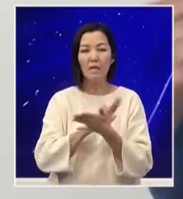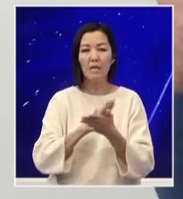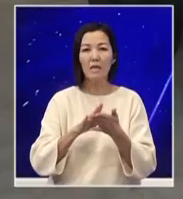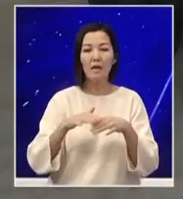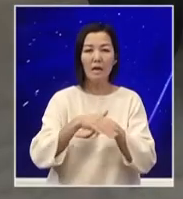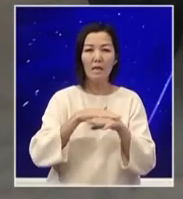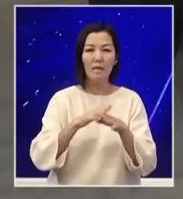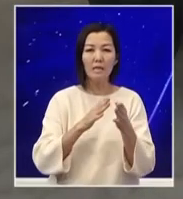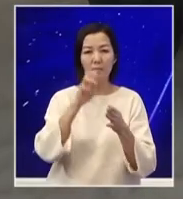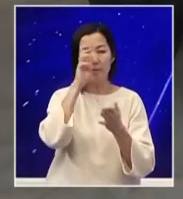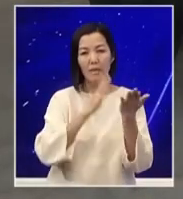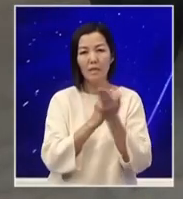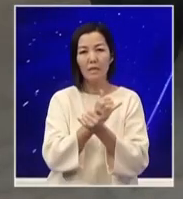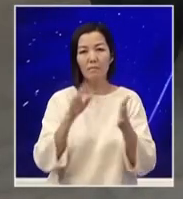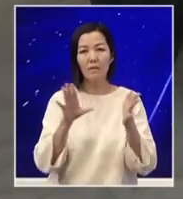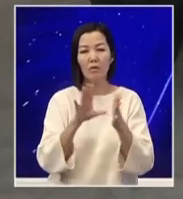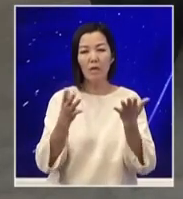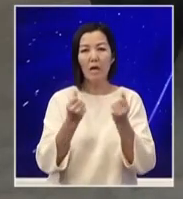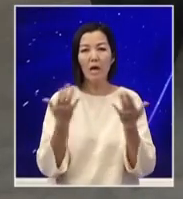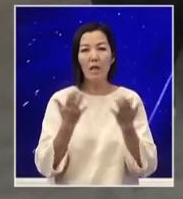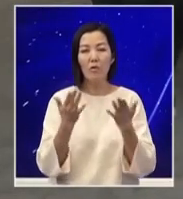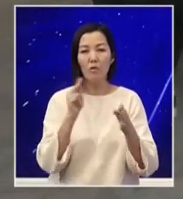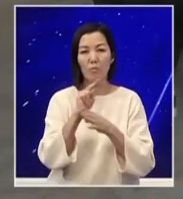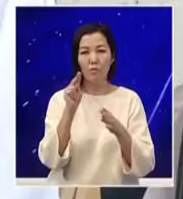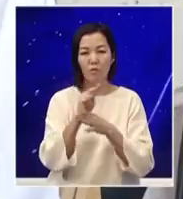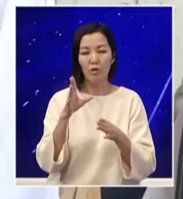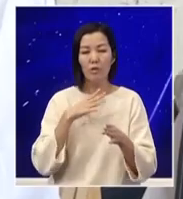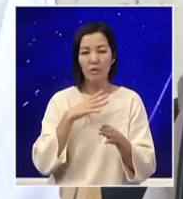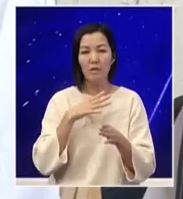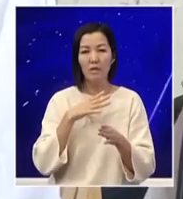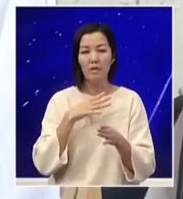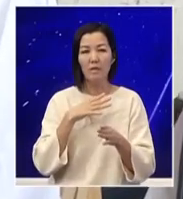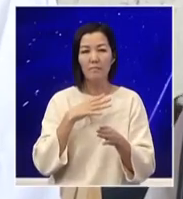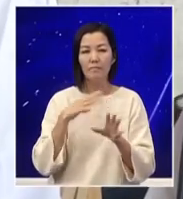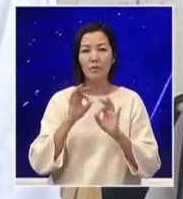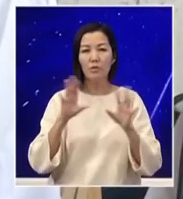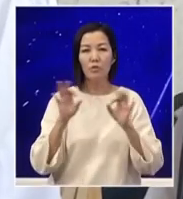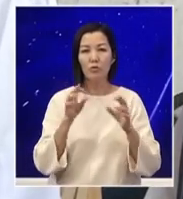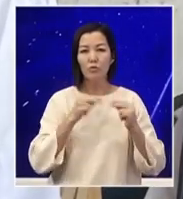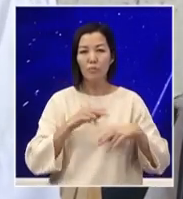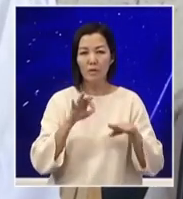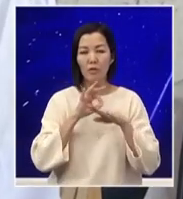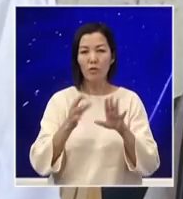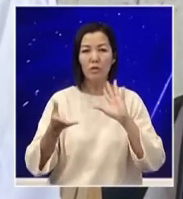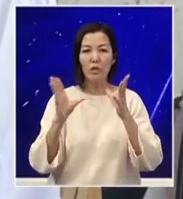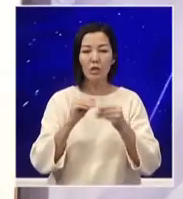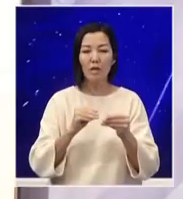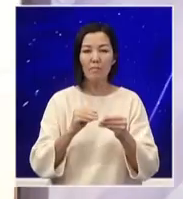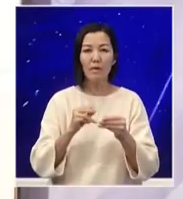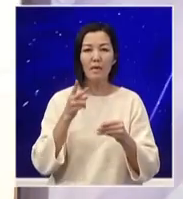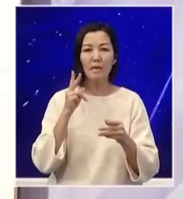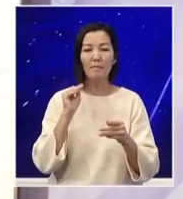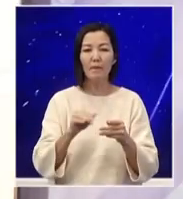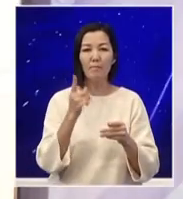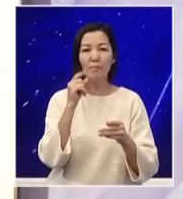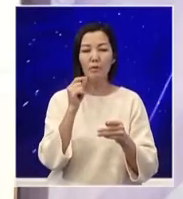тұрғындарына мемлекеттік қызметтерді электронды форматта қалай алуға болатындағы тұрғысында оқыту түсіндіру жұмыстарын жүргізді. Жалпы облыста 2100